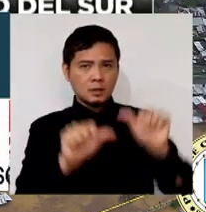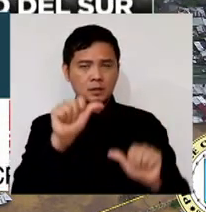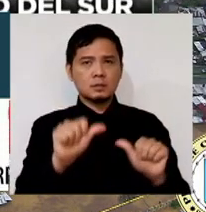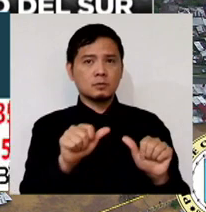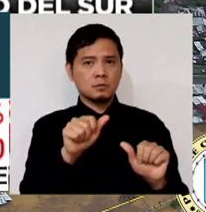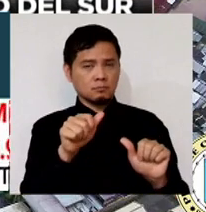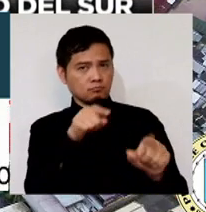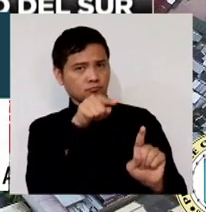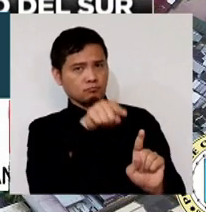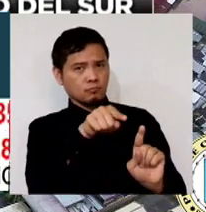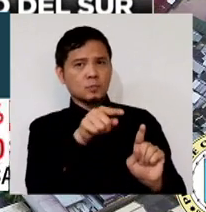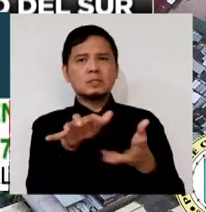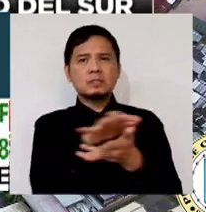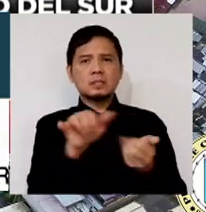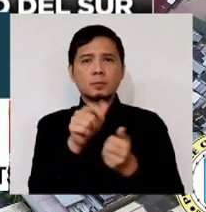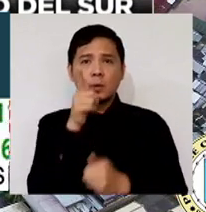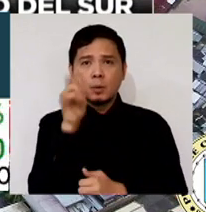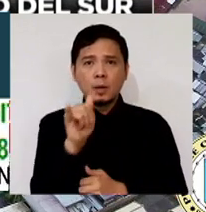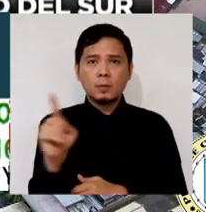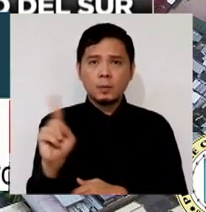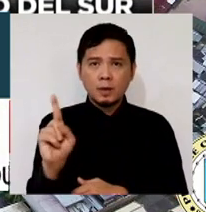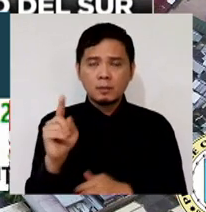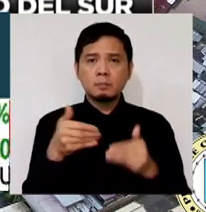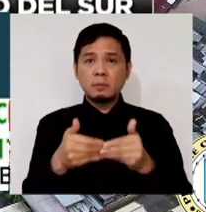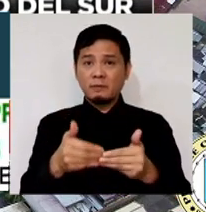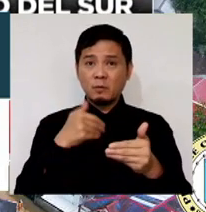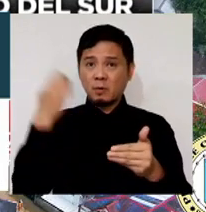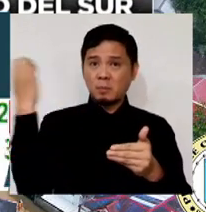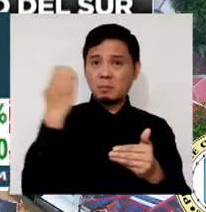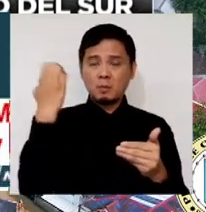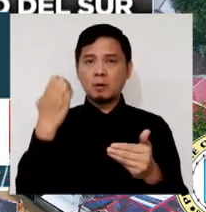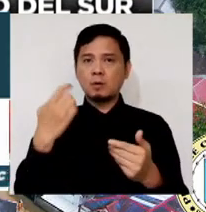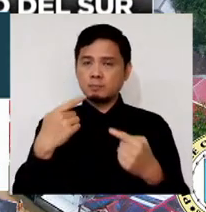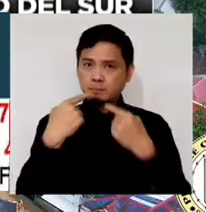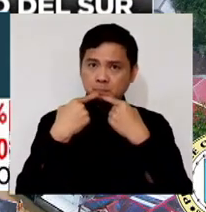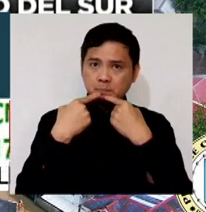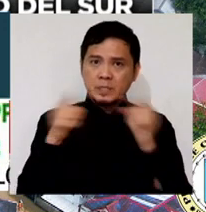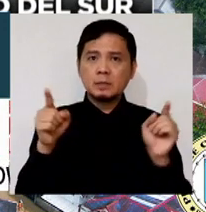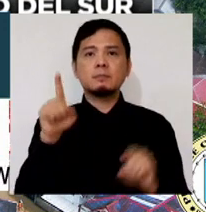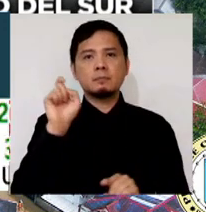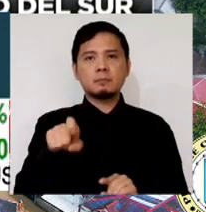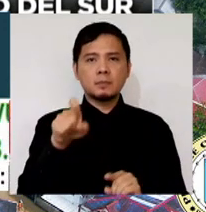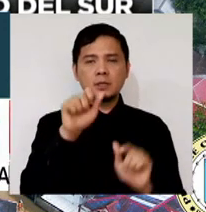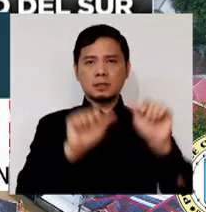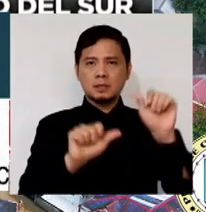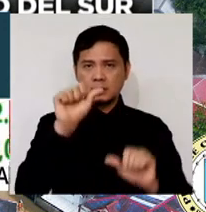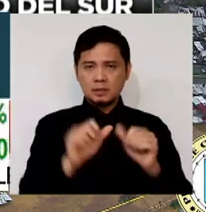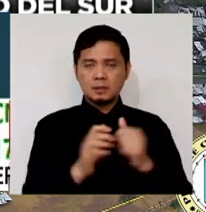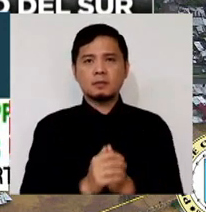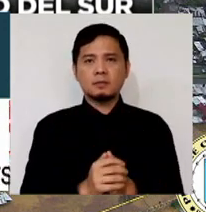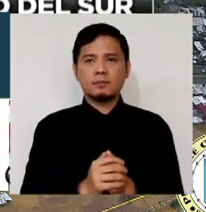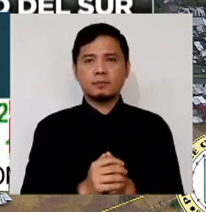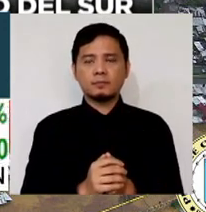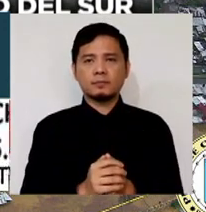kasi bago kami mag-declare ng state of calamity. Pero as of na, parang nai-incline ako na mag-declare ng state of